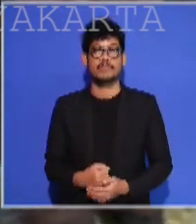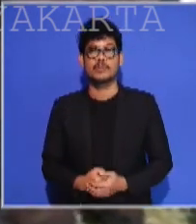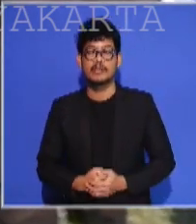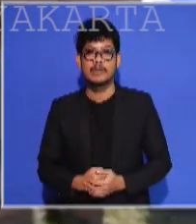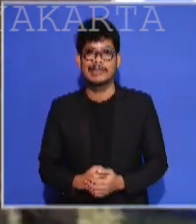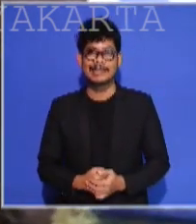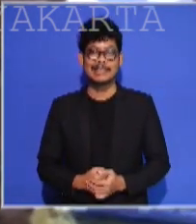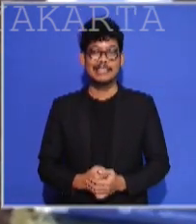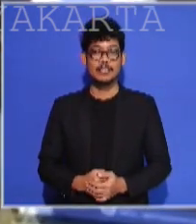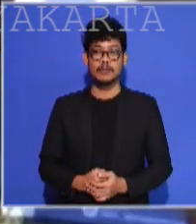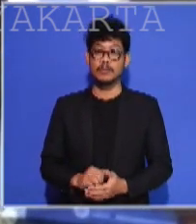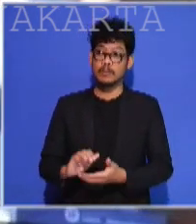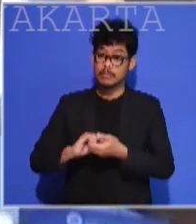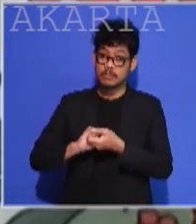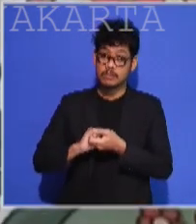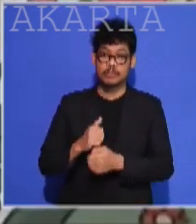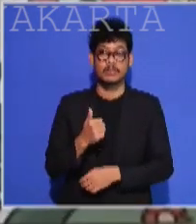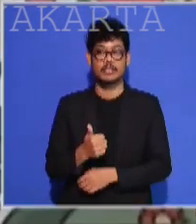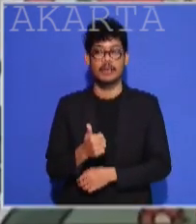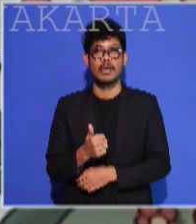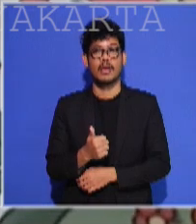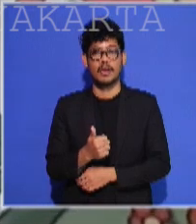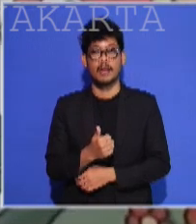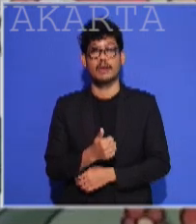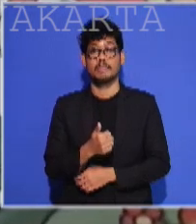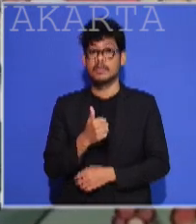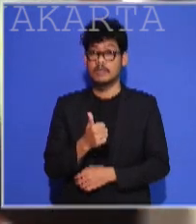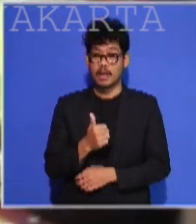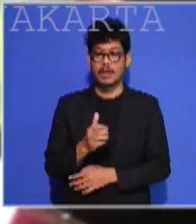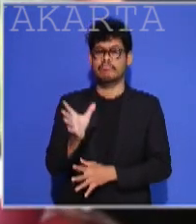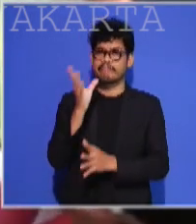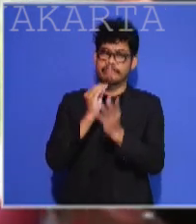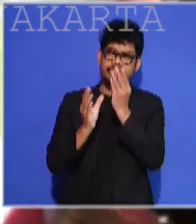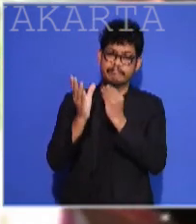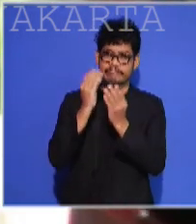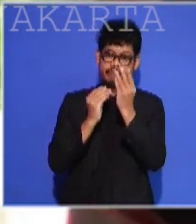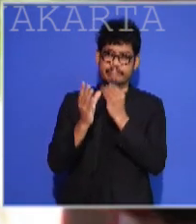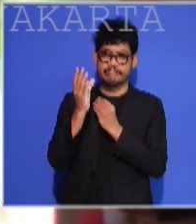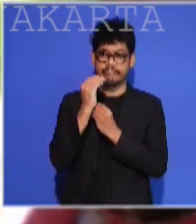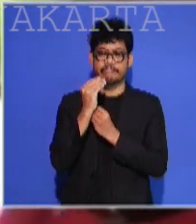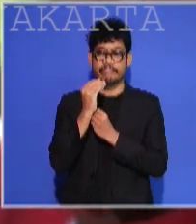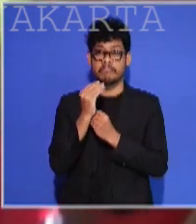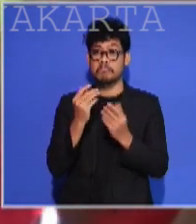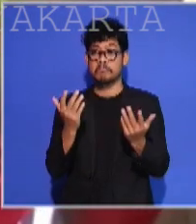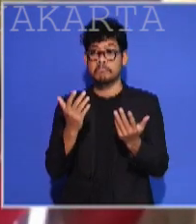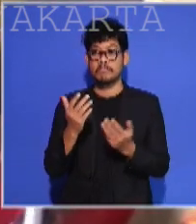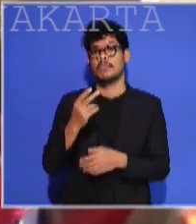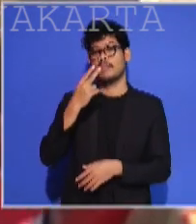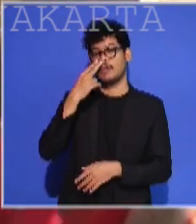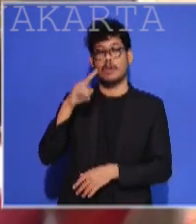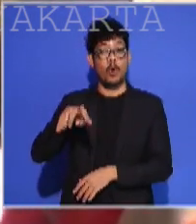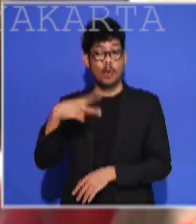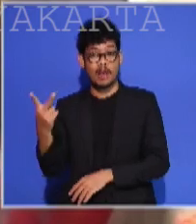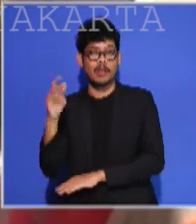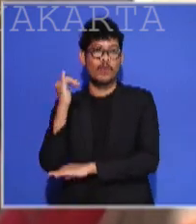silaturahmi kegiatan ini juga menjadi sarana menimba ilmu terutama bagi mereka anggota pramuka dari luar kuarda DIY salah satunya